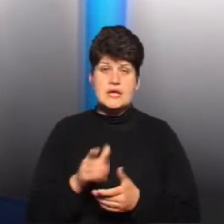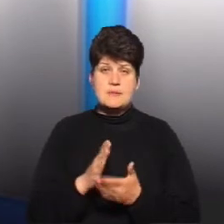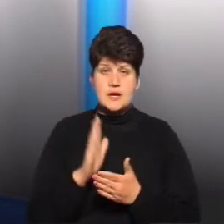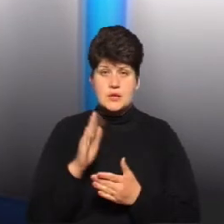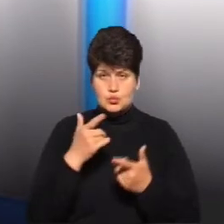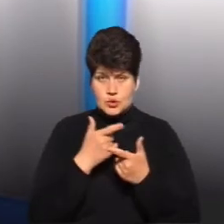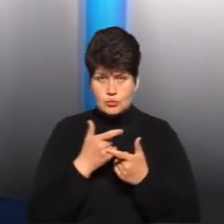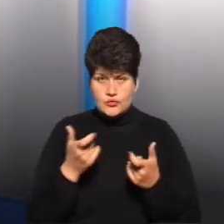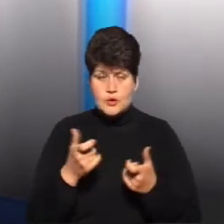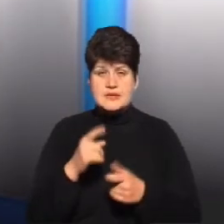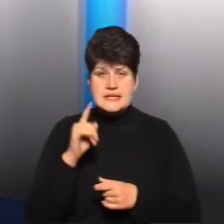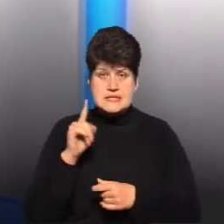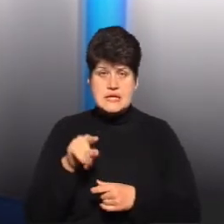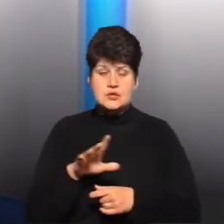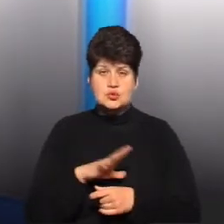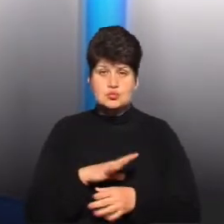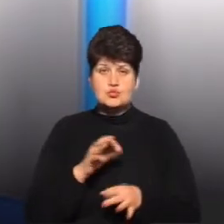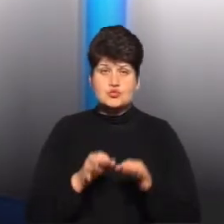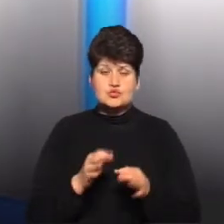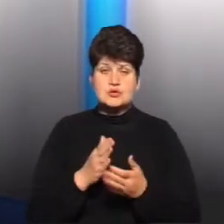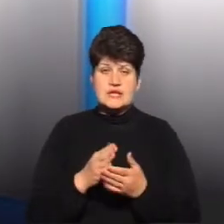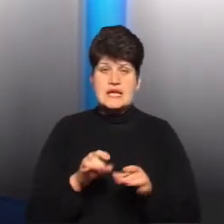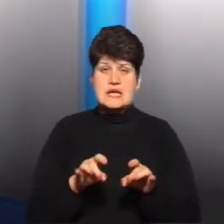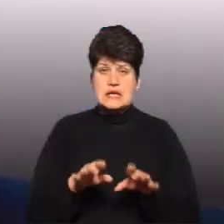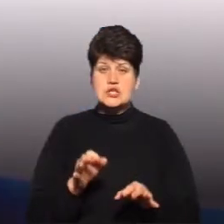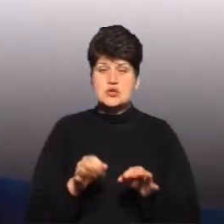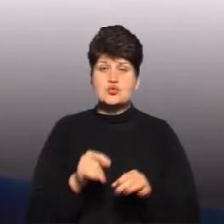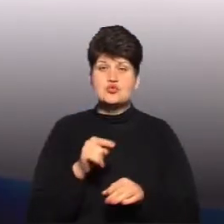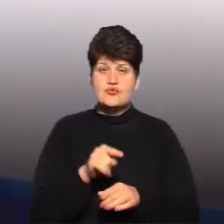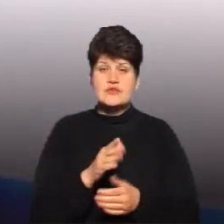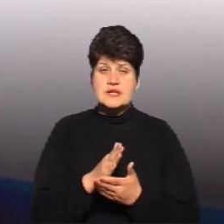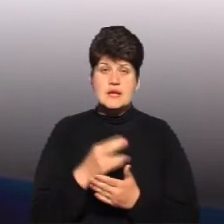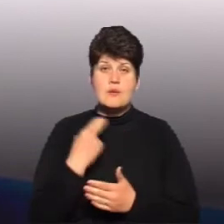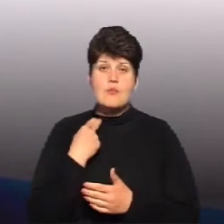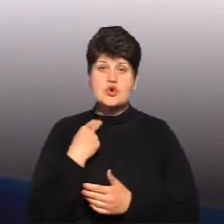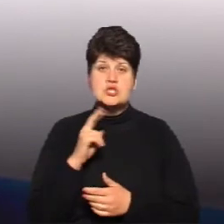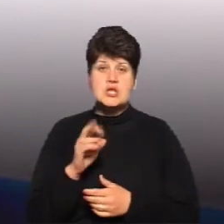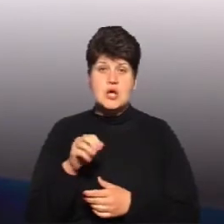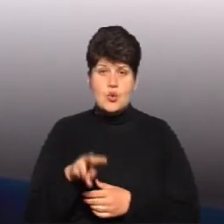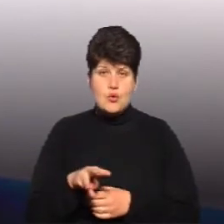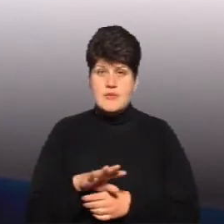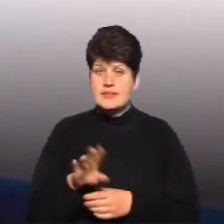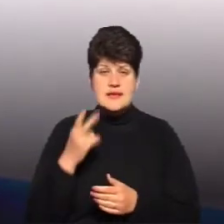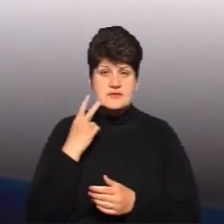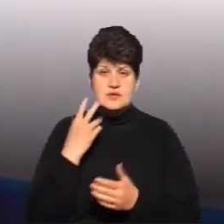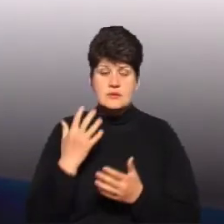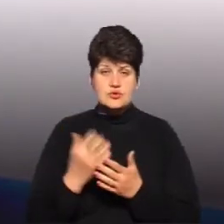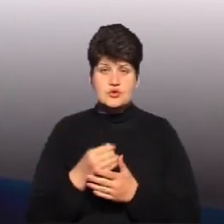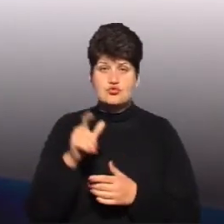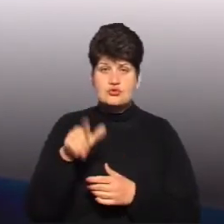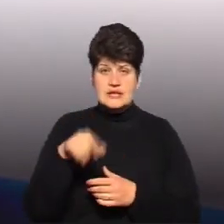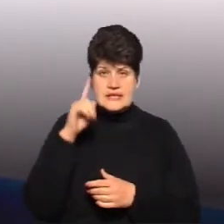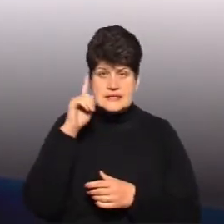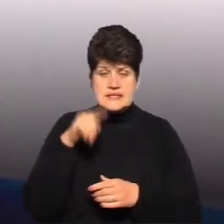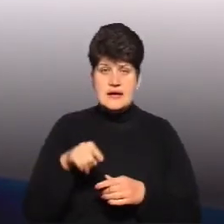і знати, що був суд, є рішення суду, що він є боржником і має... Але не завжди виходить так, що людина знає про якесь рішення суду і що взагалі суд